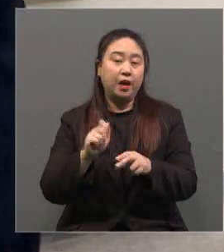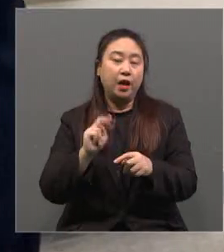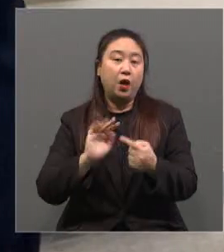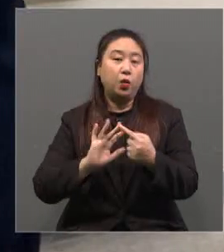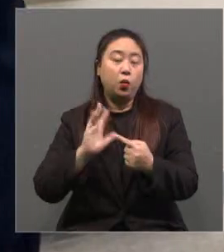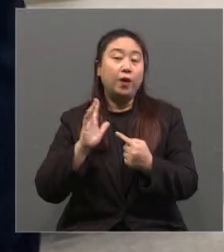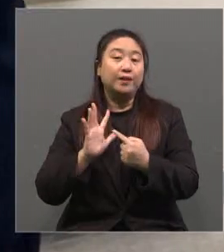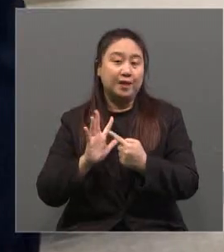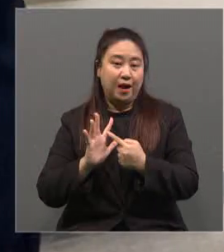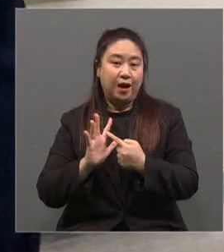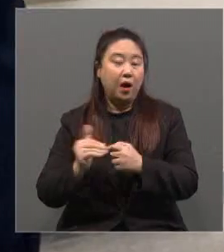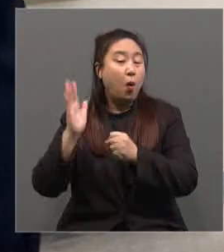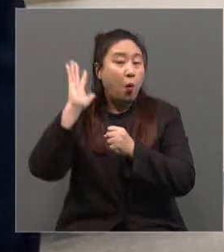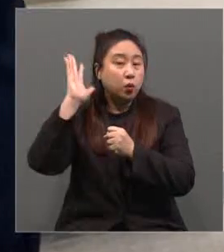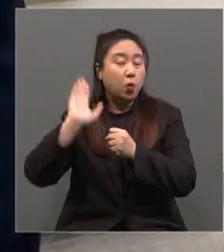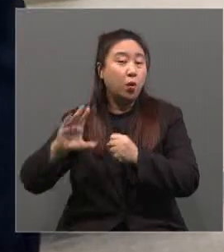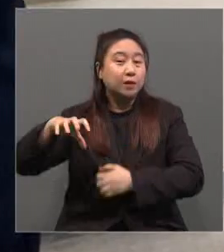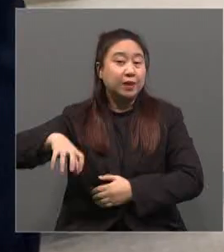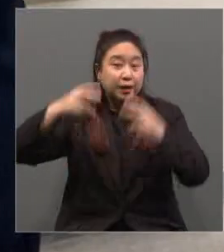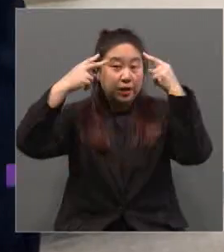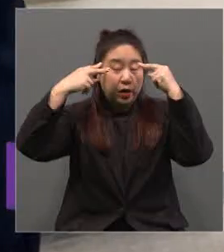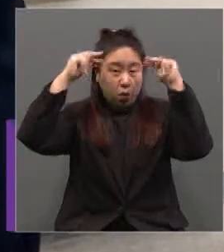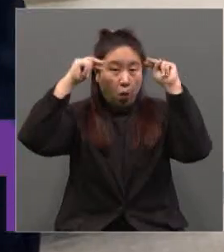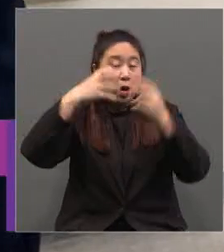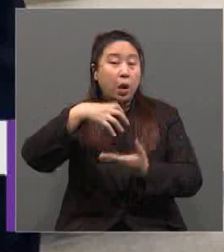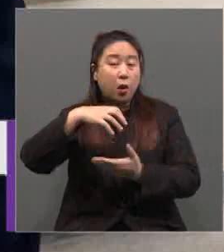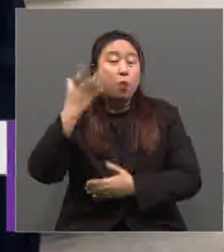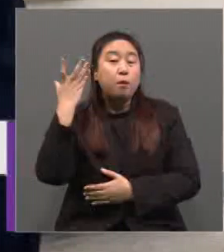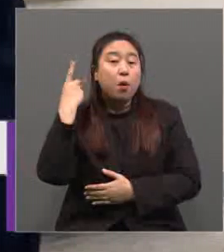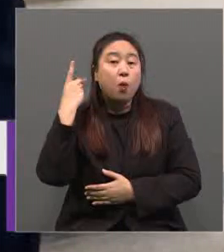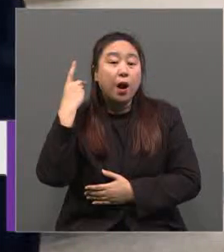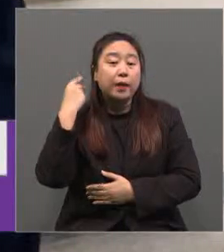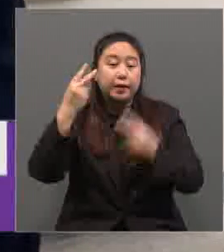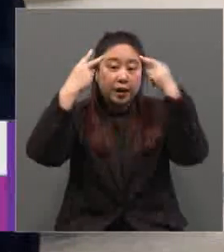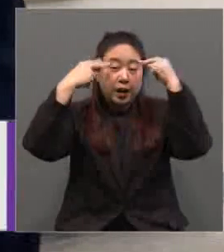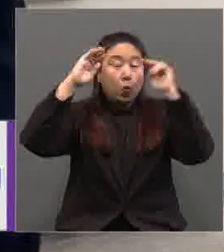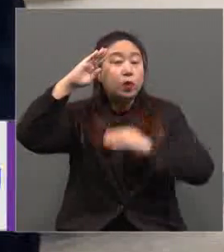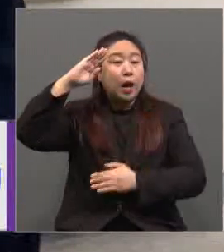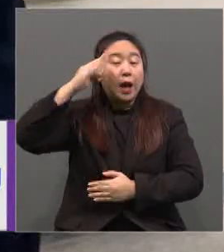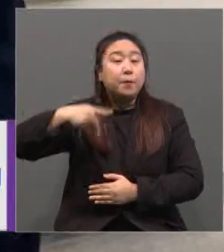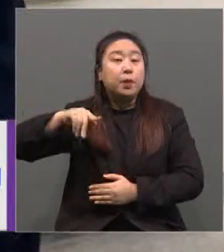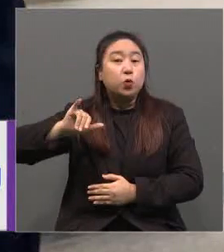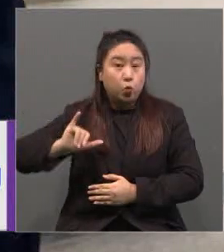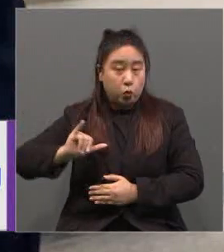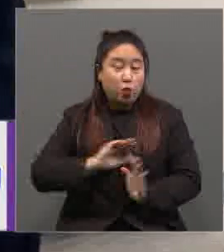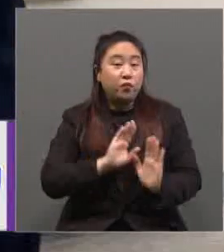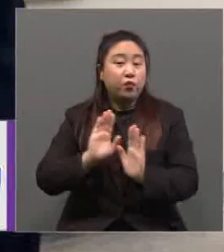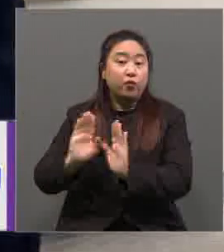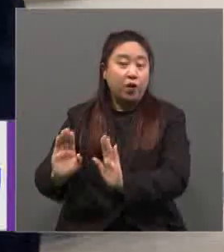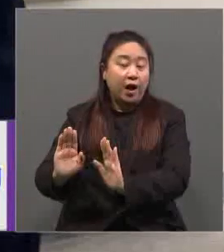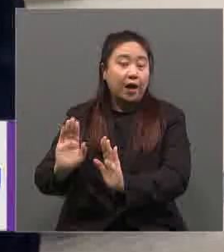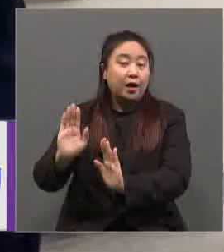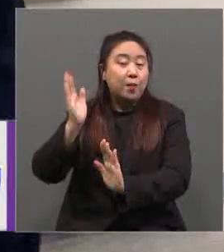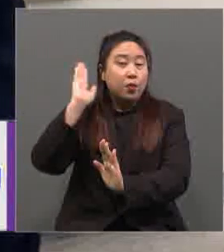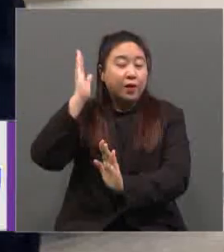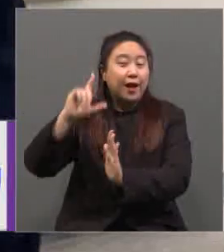ศรีโฆษกประจำสำนักนายกรัฐมนตรีกล่าวว่าเมื่อวานนี้ค่ะพลเอกประยุทธ์จันทร์โอชาท่านนายกได้มอบให้นายประทีปกฤ